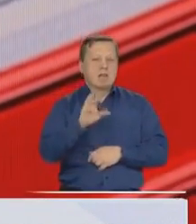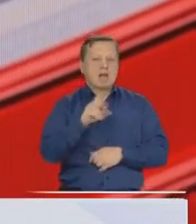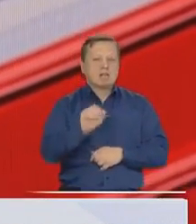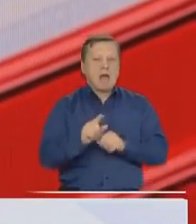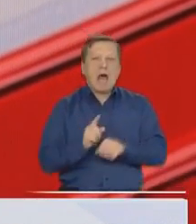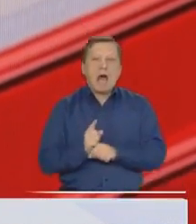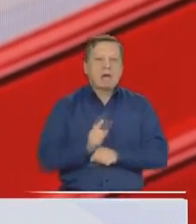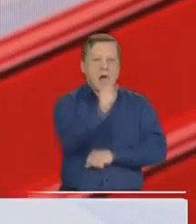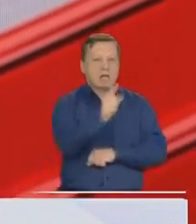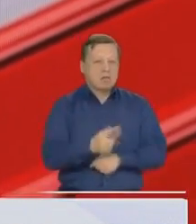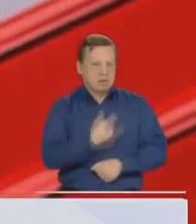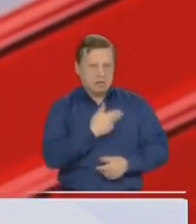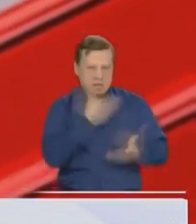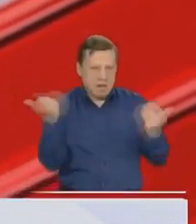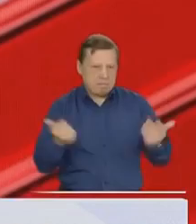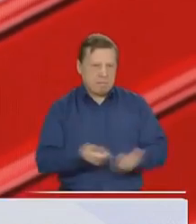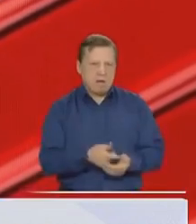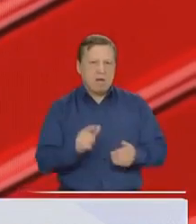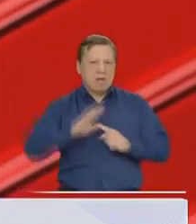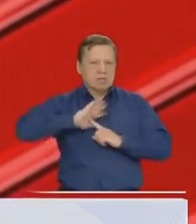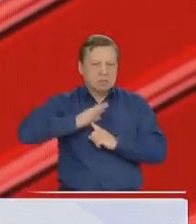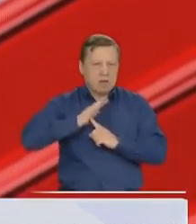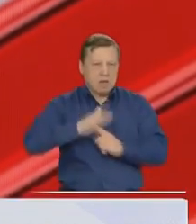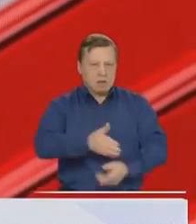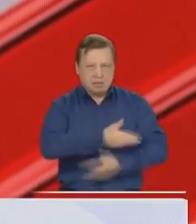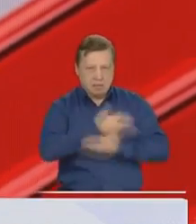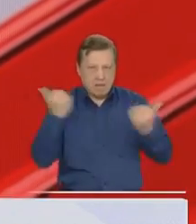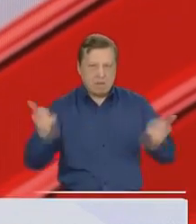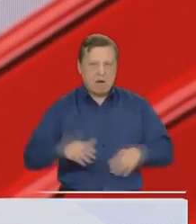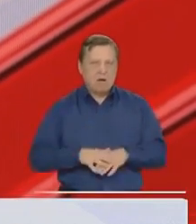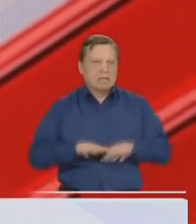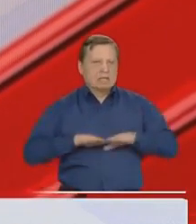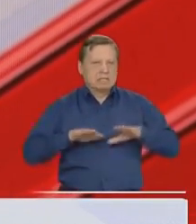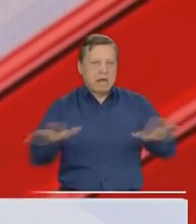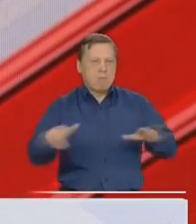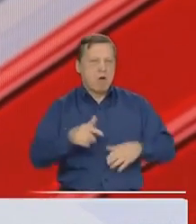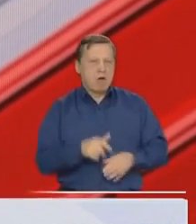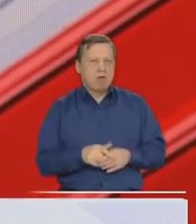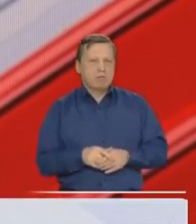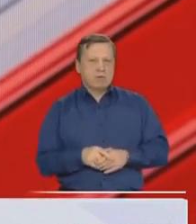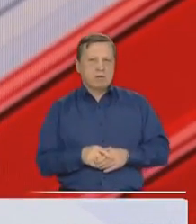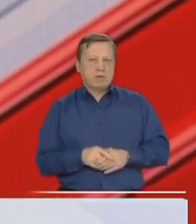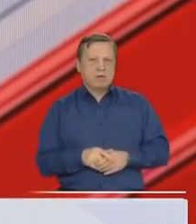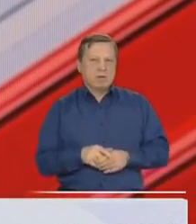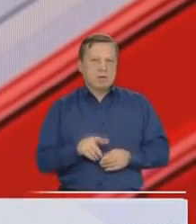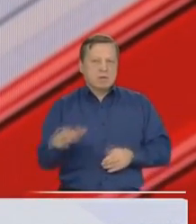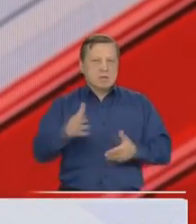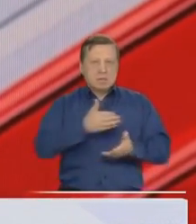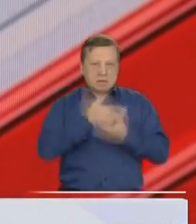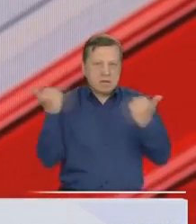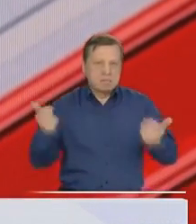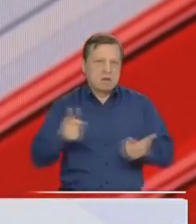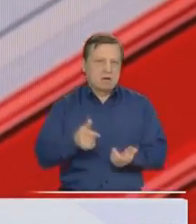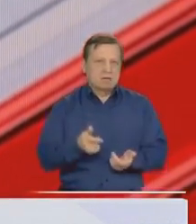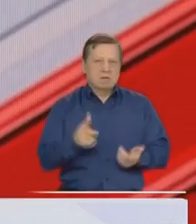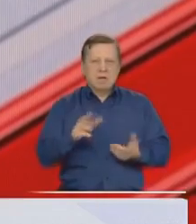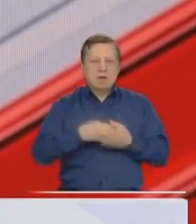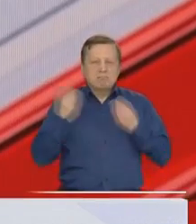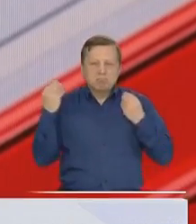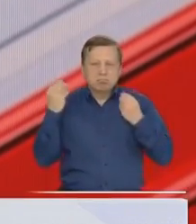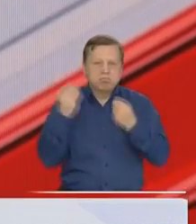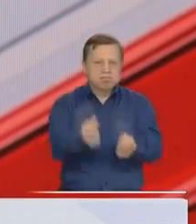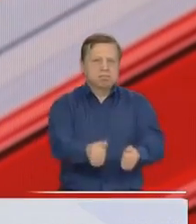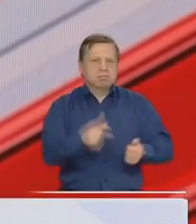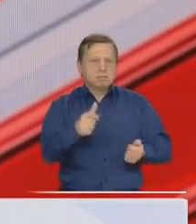nie mamy nadal śmigłowców samoloty ciągle nie są dla naszych lotniskach zainwestowaliśmy nie